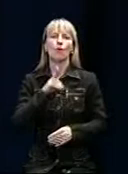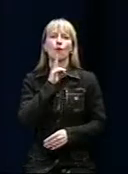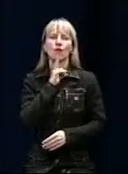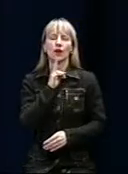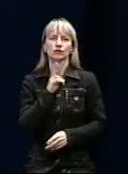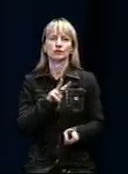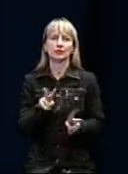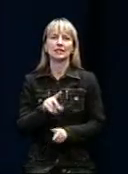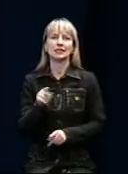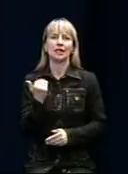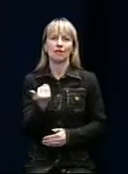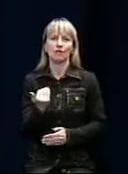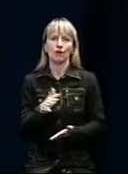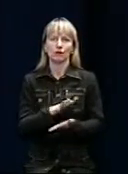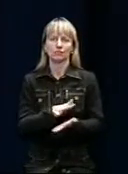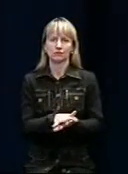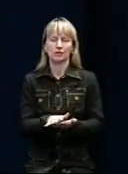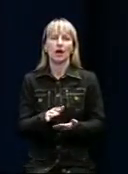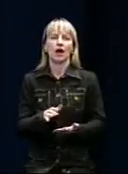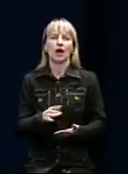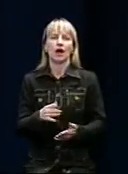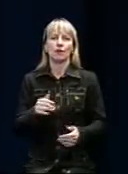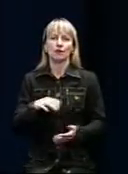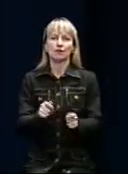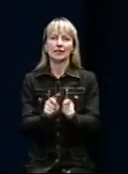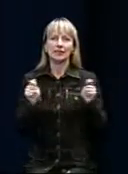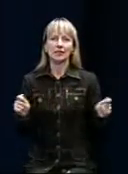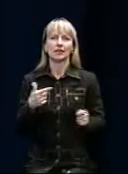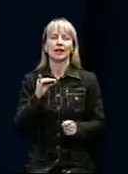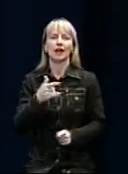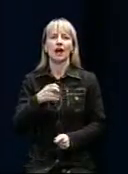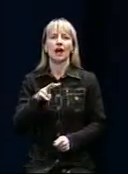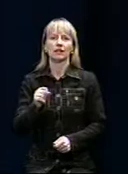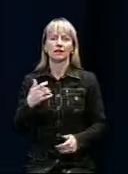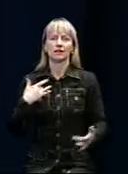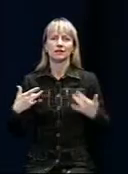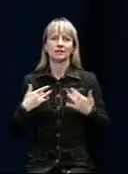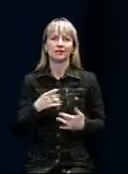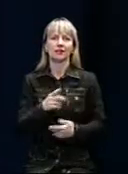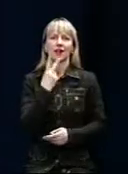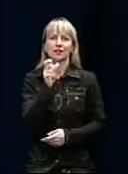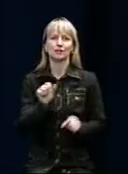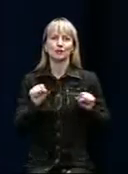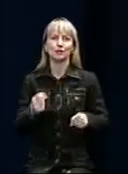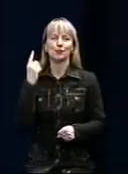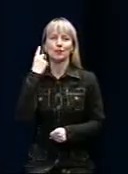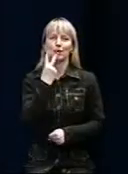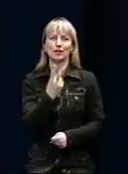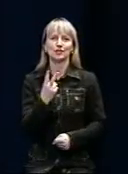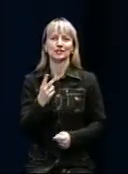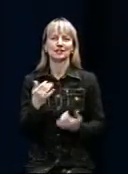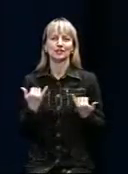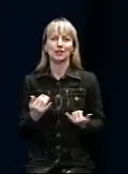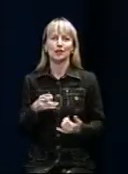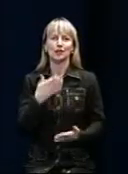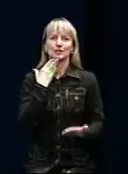його перебігом. Концерт відкриття та гала-концерт фестивалю наші глядачі скоро зможуть побачити в ефірі. А про свої